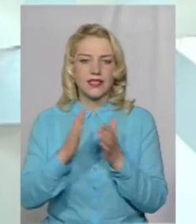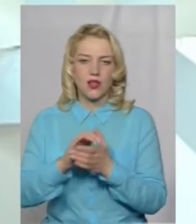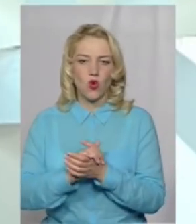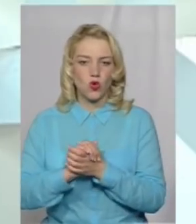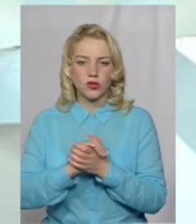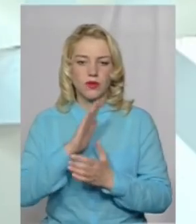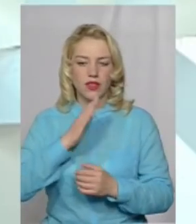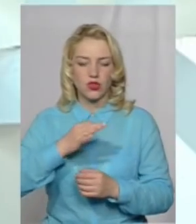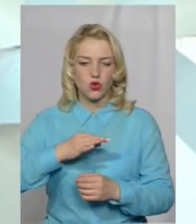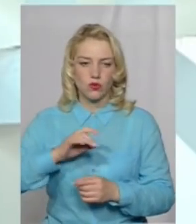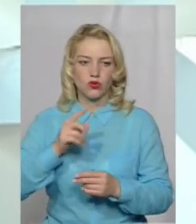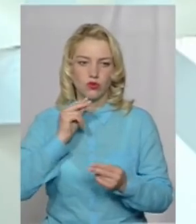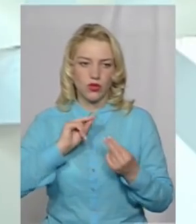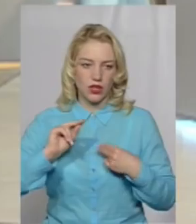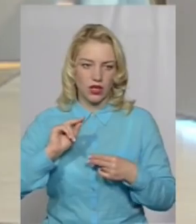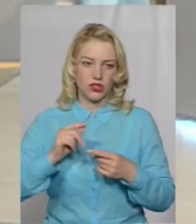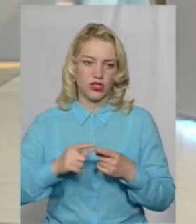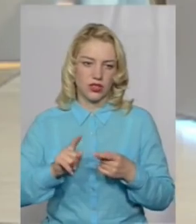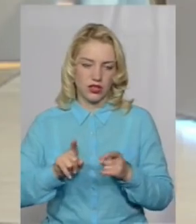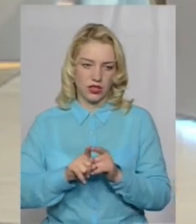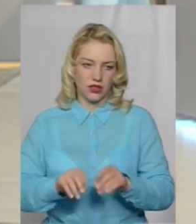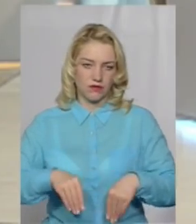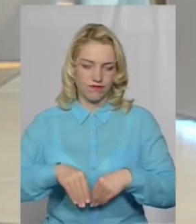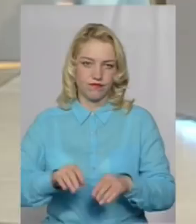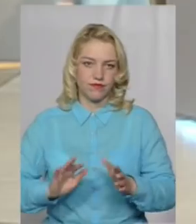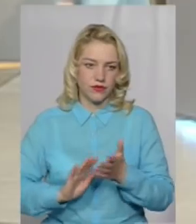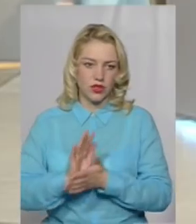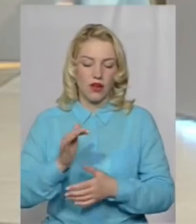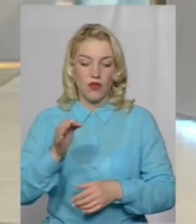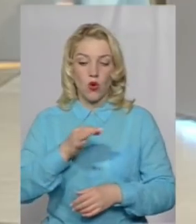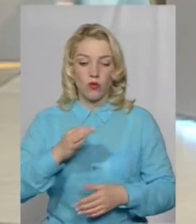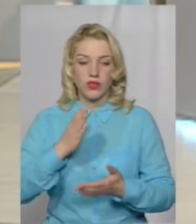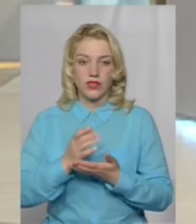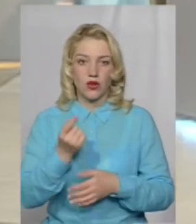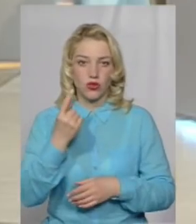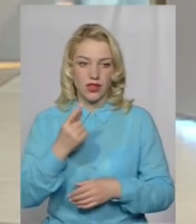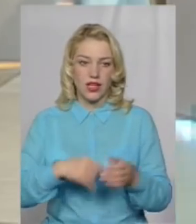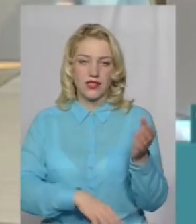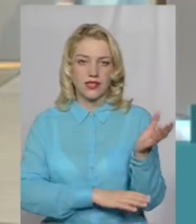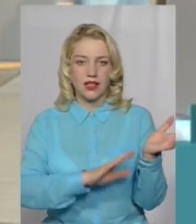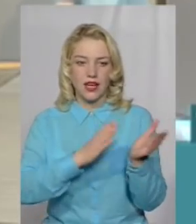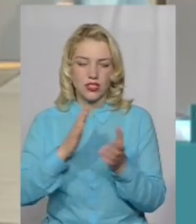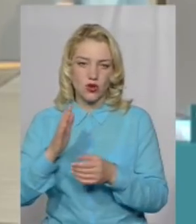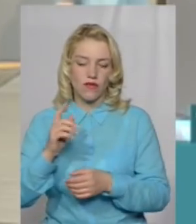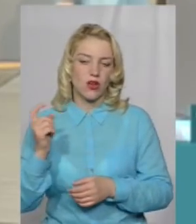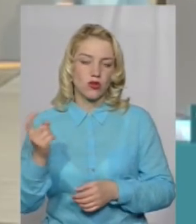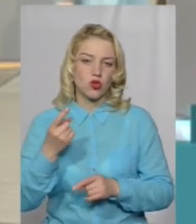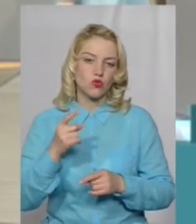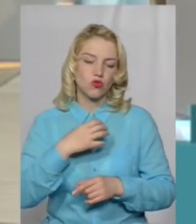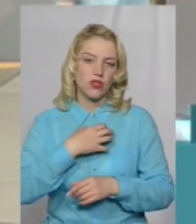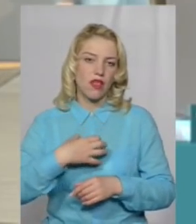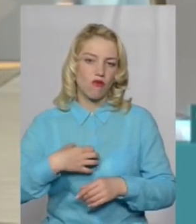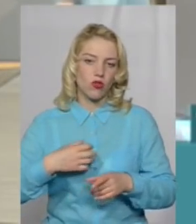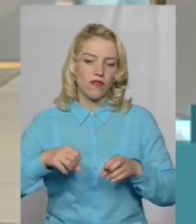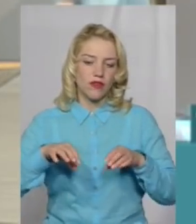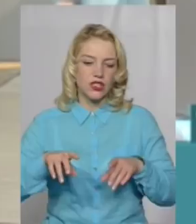вони покращували створення лісових культур таким способом. А от в області 11 лісових господарств. Так. А чому от саме в Славутському вирішили